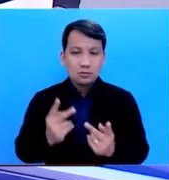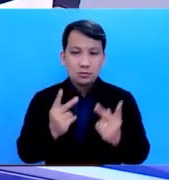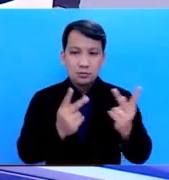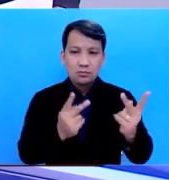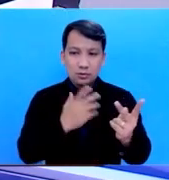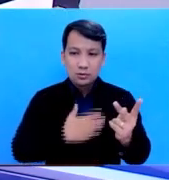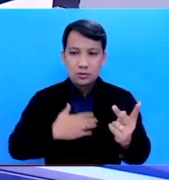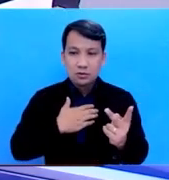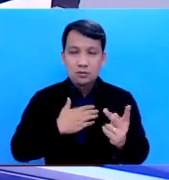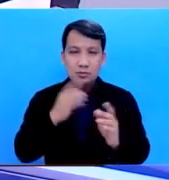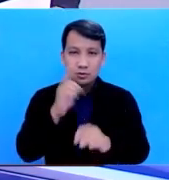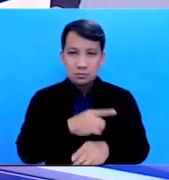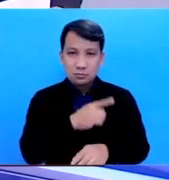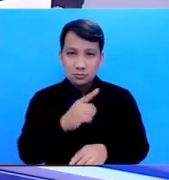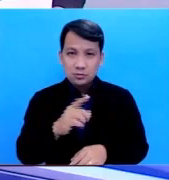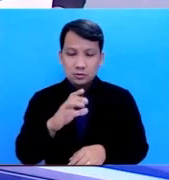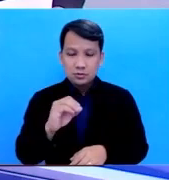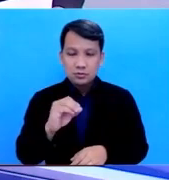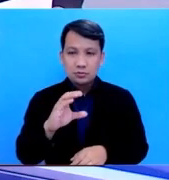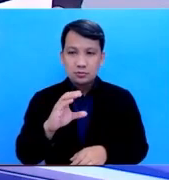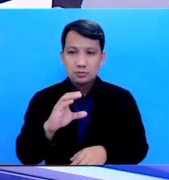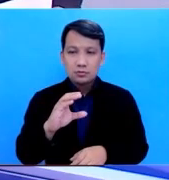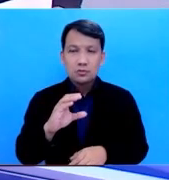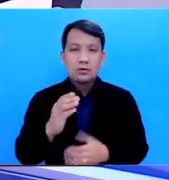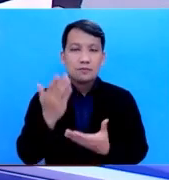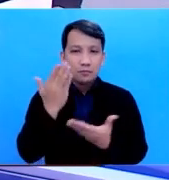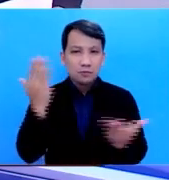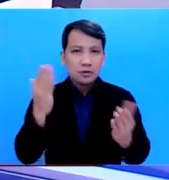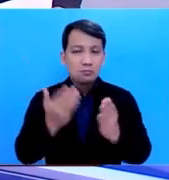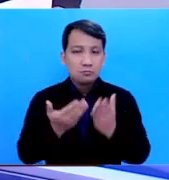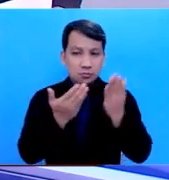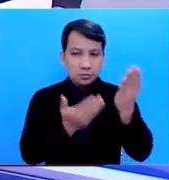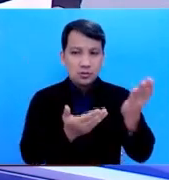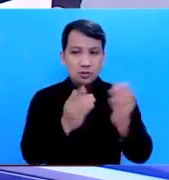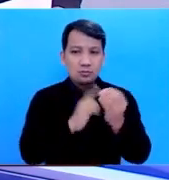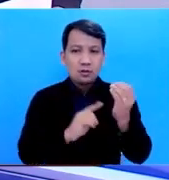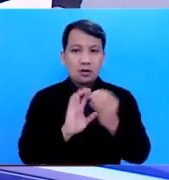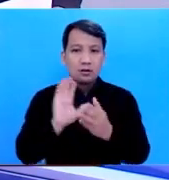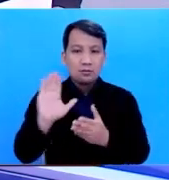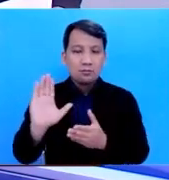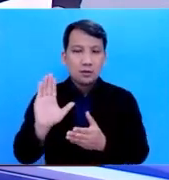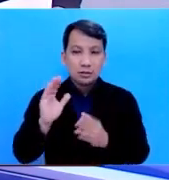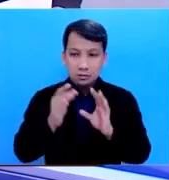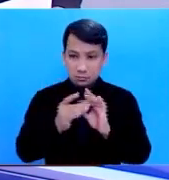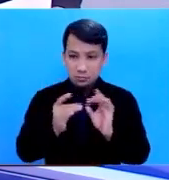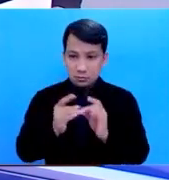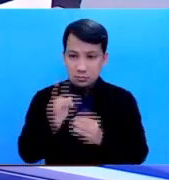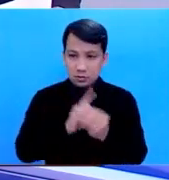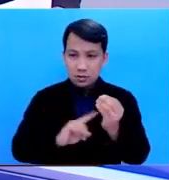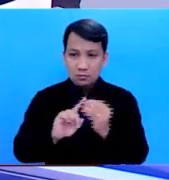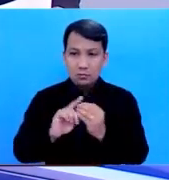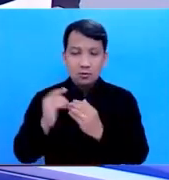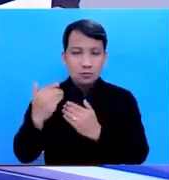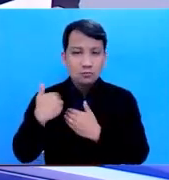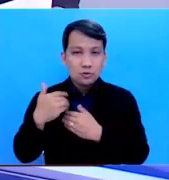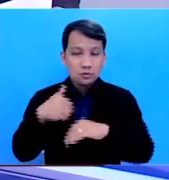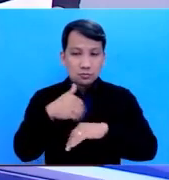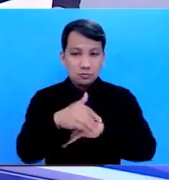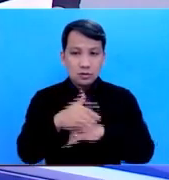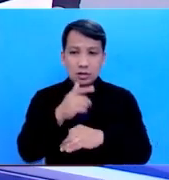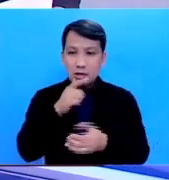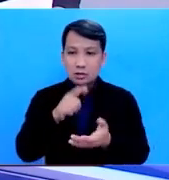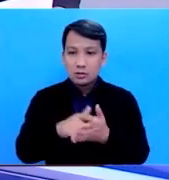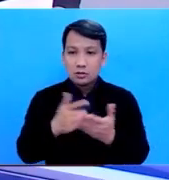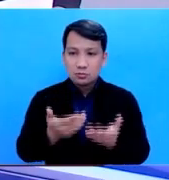sa kanyang Certificate of Candidacy. Binasusumite rin ng Supreme Court ng komento ang mga nasabing respondent sa hiling ng mga petitioners